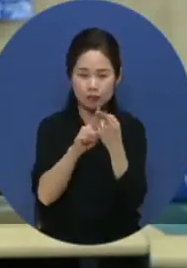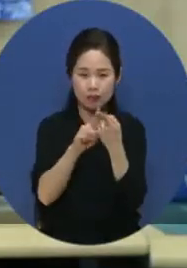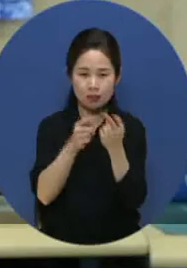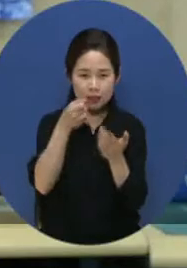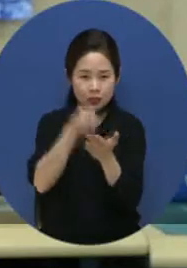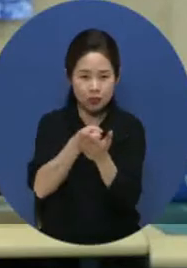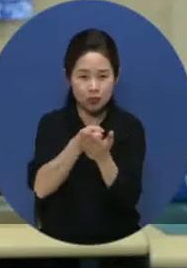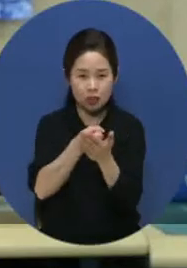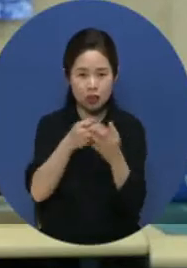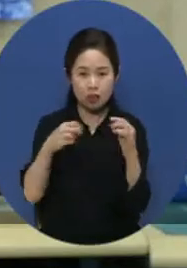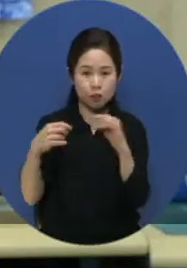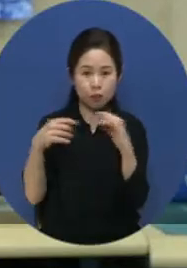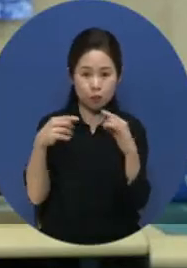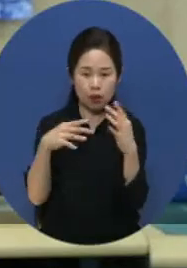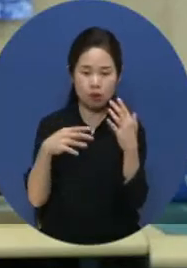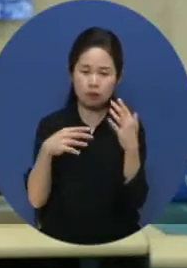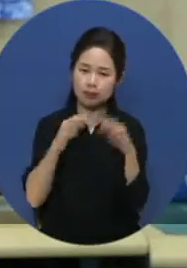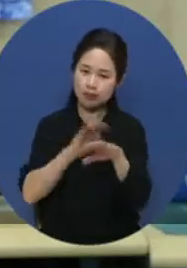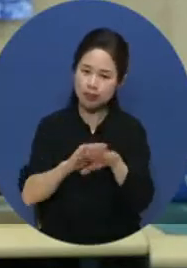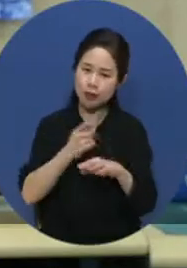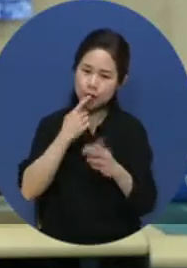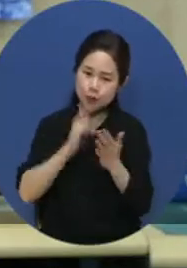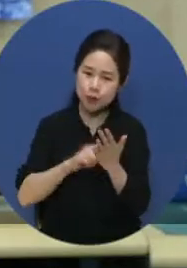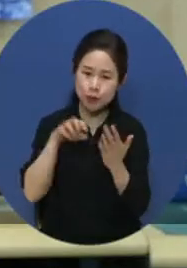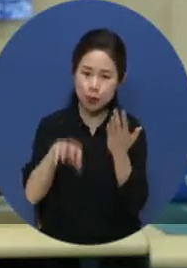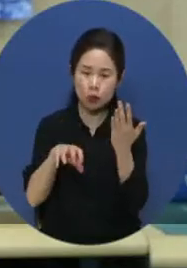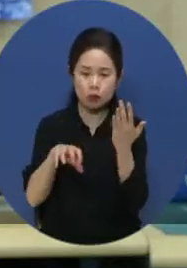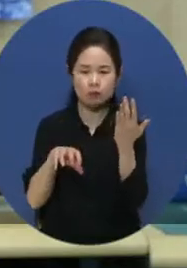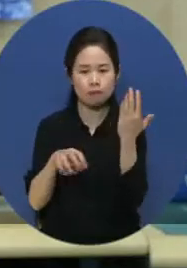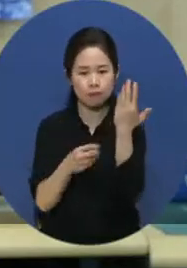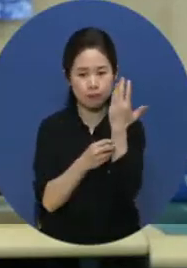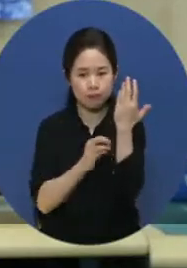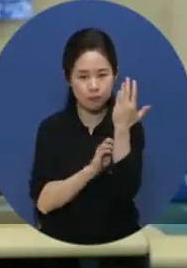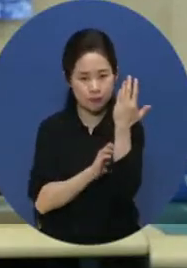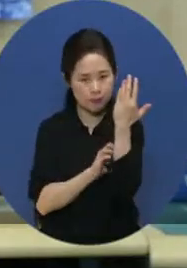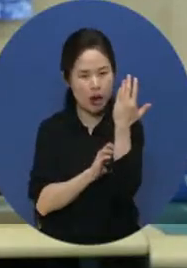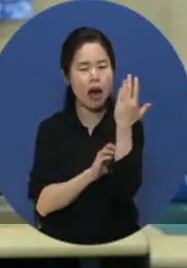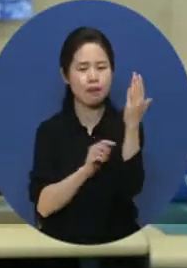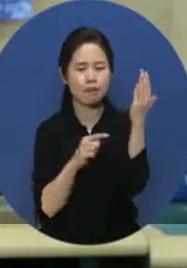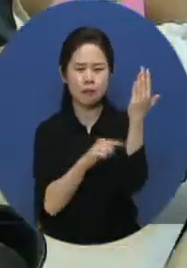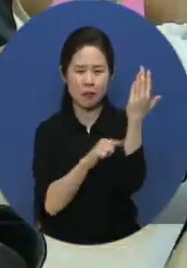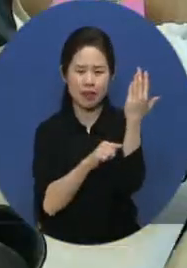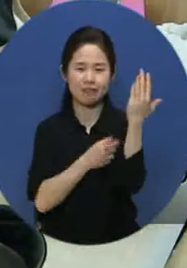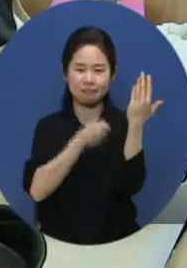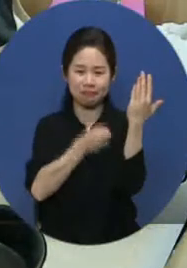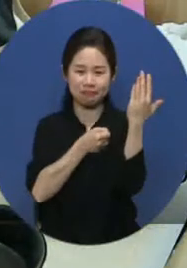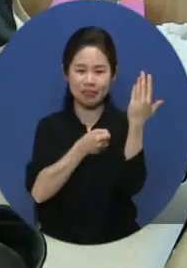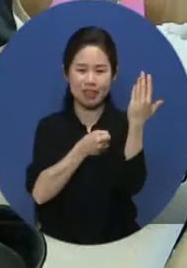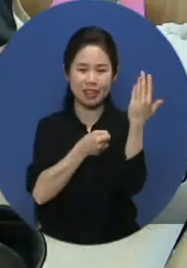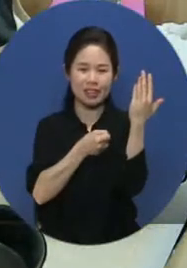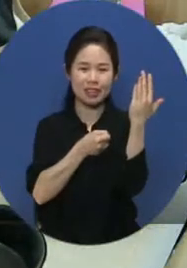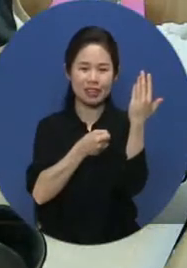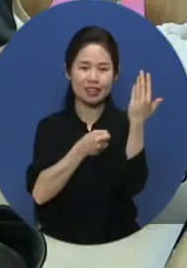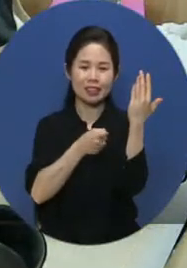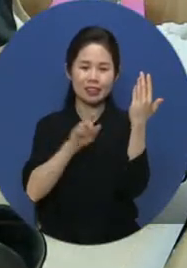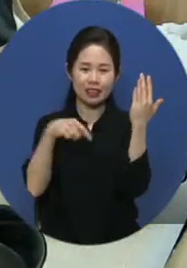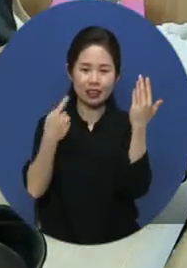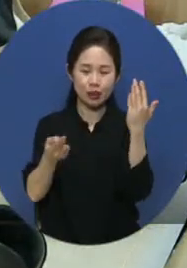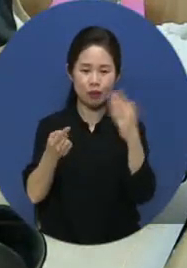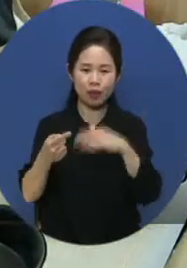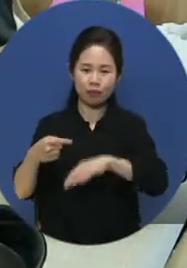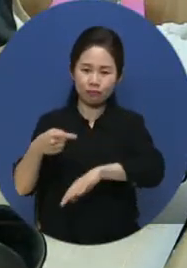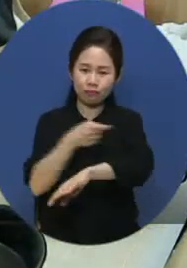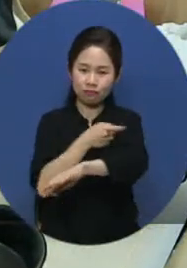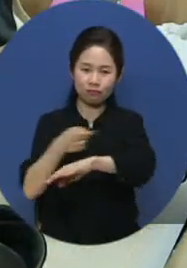나오고 사용자가 컨트롤할 수 있는 위치에서 센서 표시를 한 다음에 스캔을 하는 거죠. 그럼 이제 컬러 스캔 데이터랑 이제